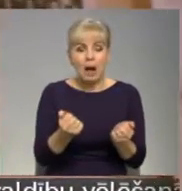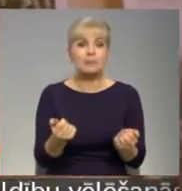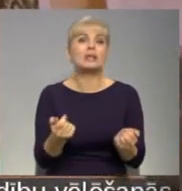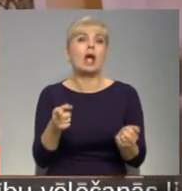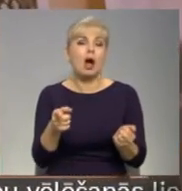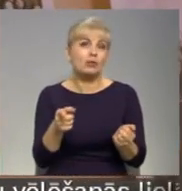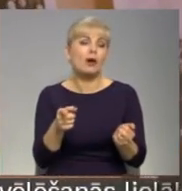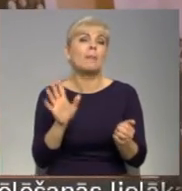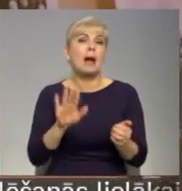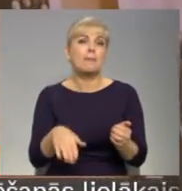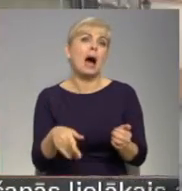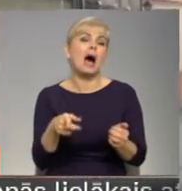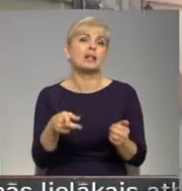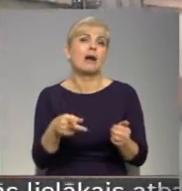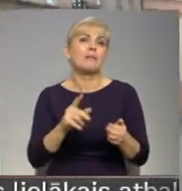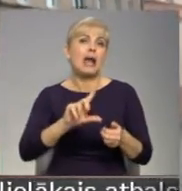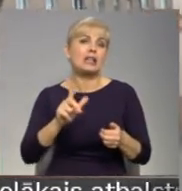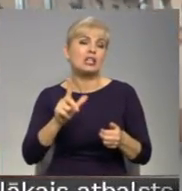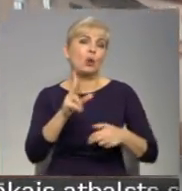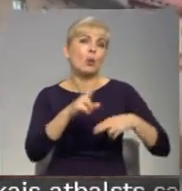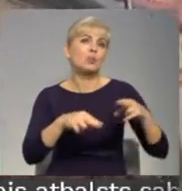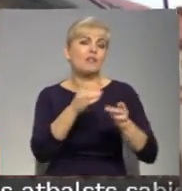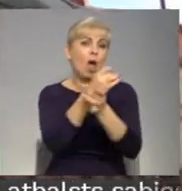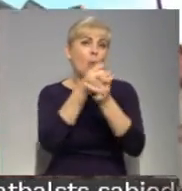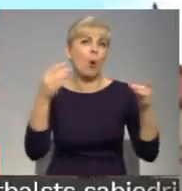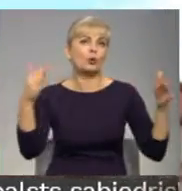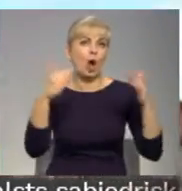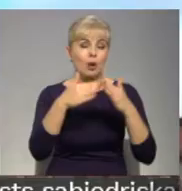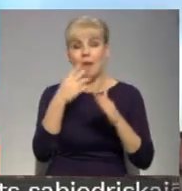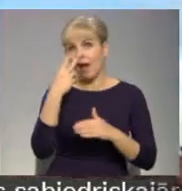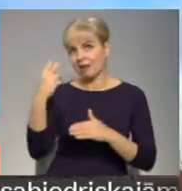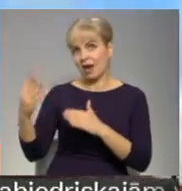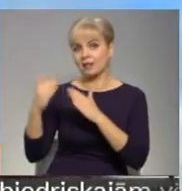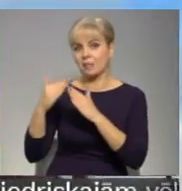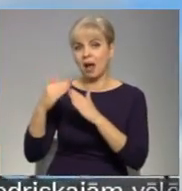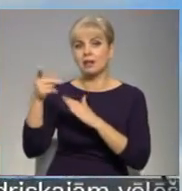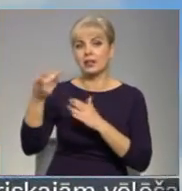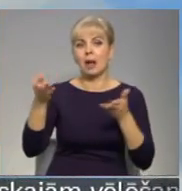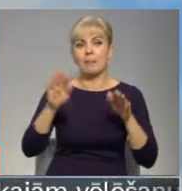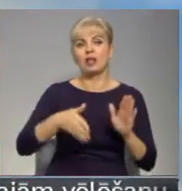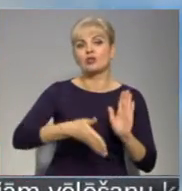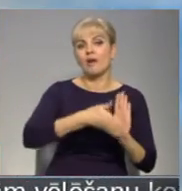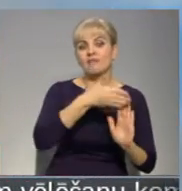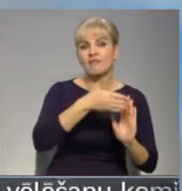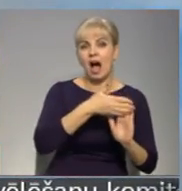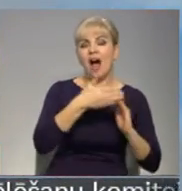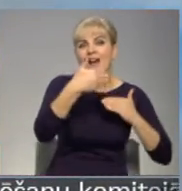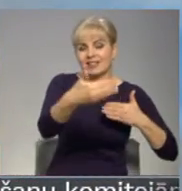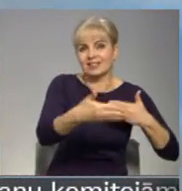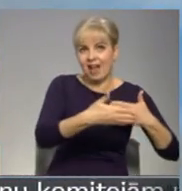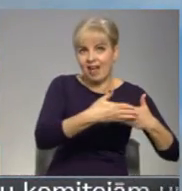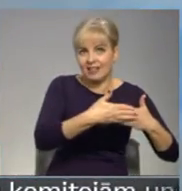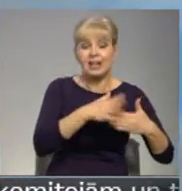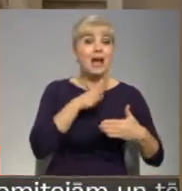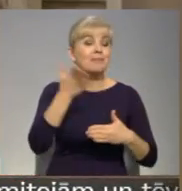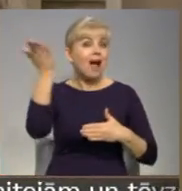biedrību un par saviem līdzekļiem uzbūvējuši kultūras namu, par ko šodien atgādina ēkas fasāde. Vēsturiski bija lielā